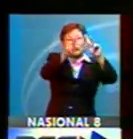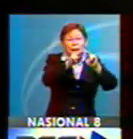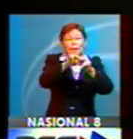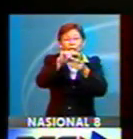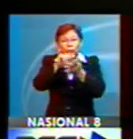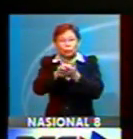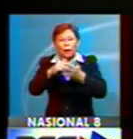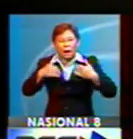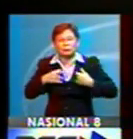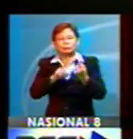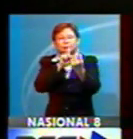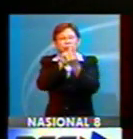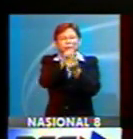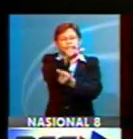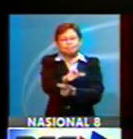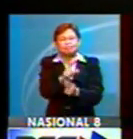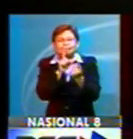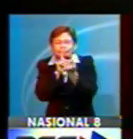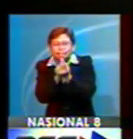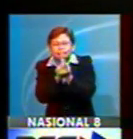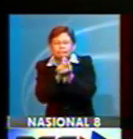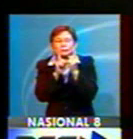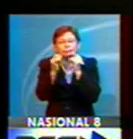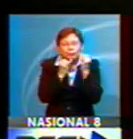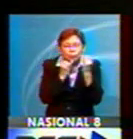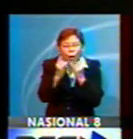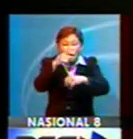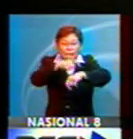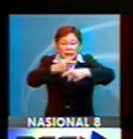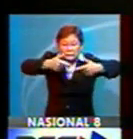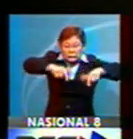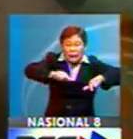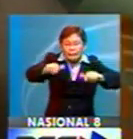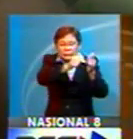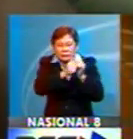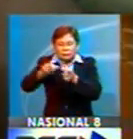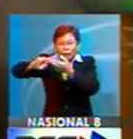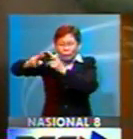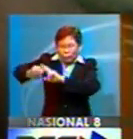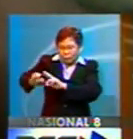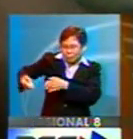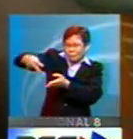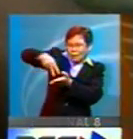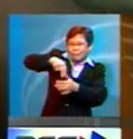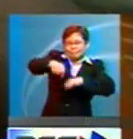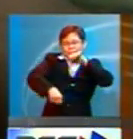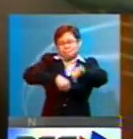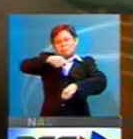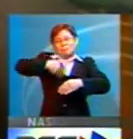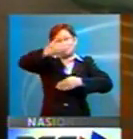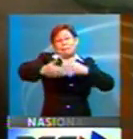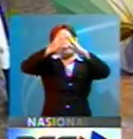tersebut sempat menemu bual mangsa, Irishka Devia. Ketika kejadian, dia bersama rakannya menaiki basikal di depan